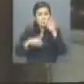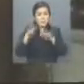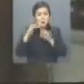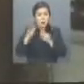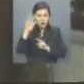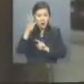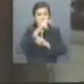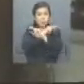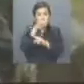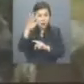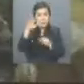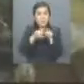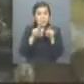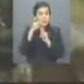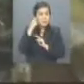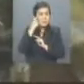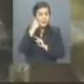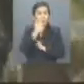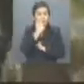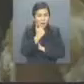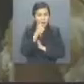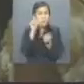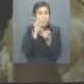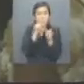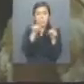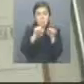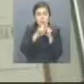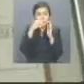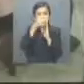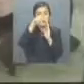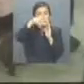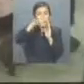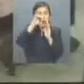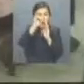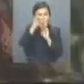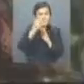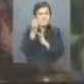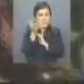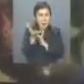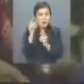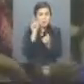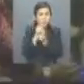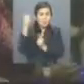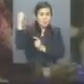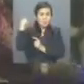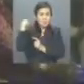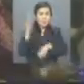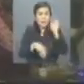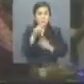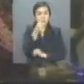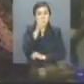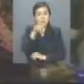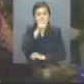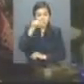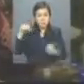โรคตาอักเสบพบสูงสุดที่จังหวัดเช่นกันในอัตรา112ต่อแสนประชากรมากกว่าช่วงวันที่